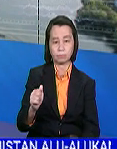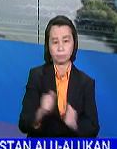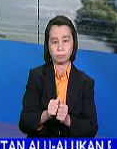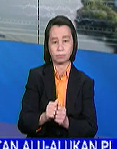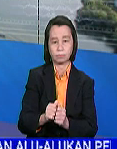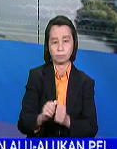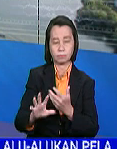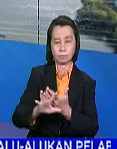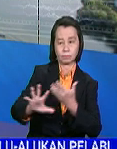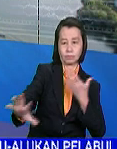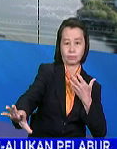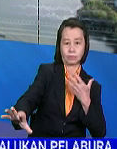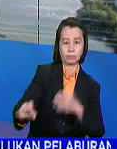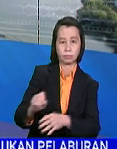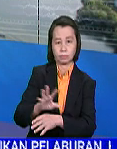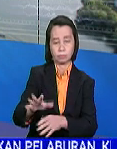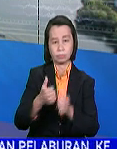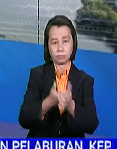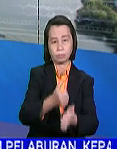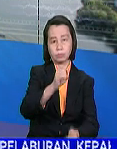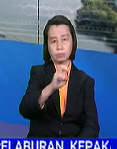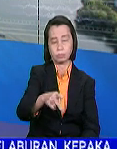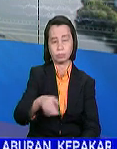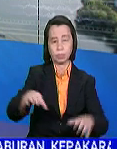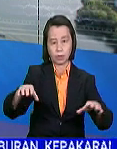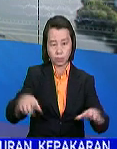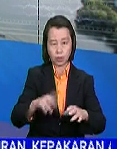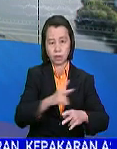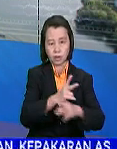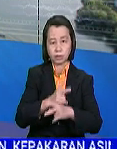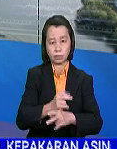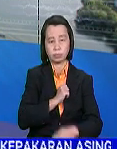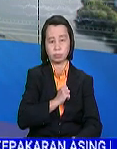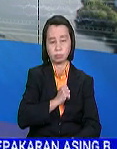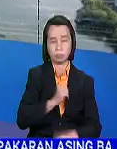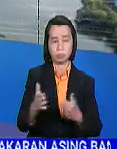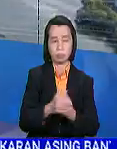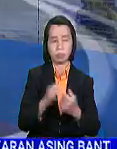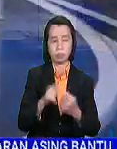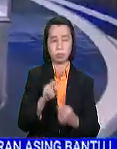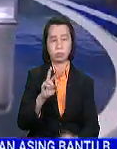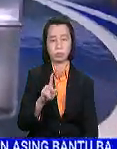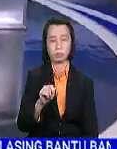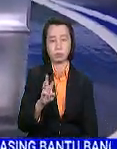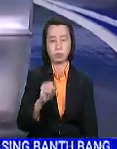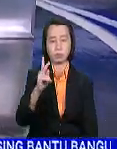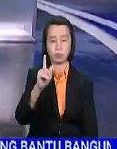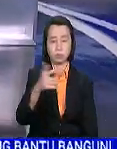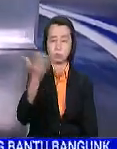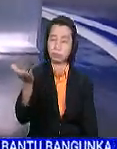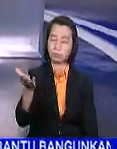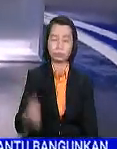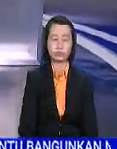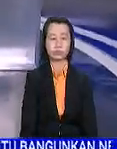kita kekal penularan pandemic patuhi shopee lakukan kawalan Kediri kembali bersama Nurul diakse Puri silakan